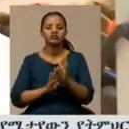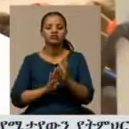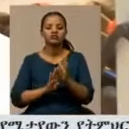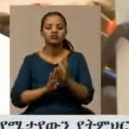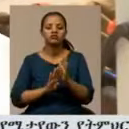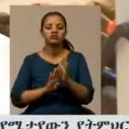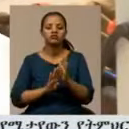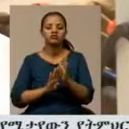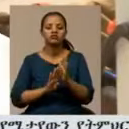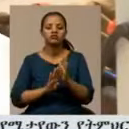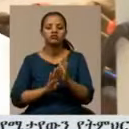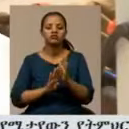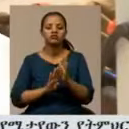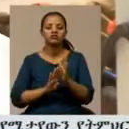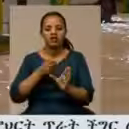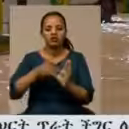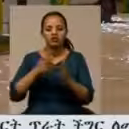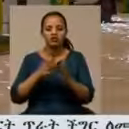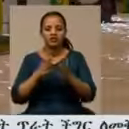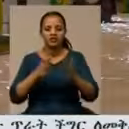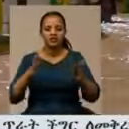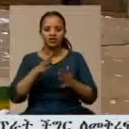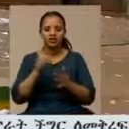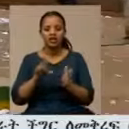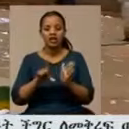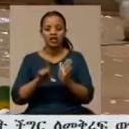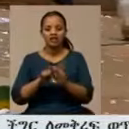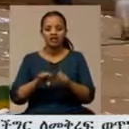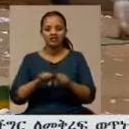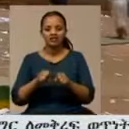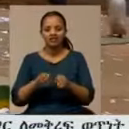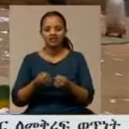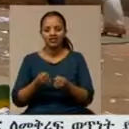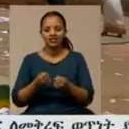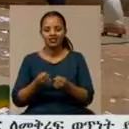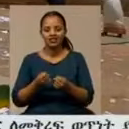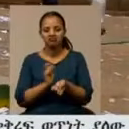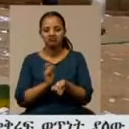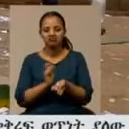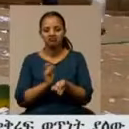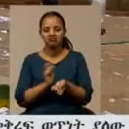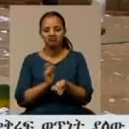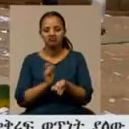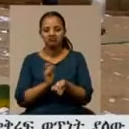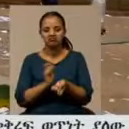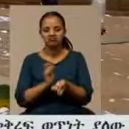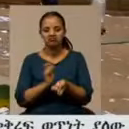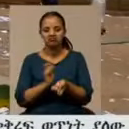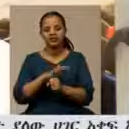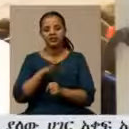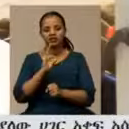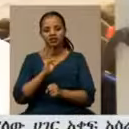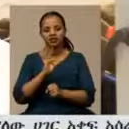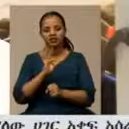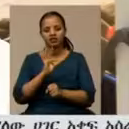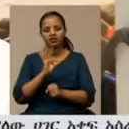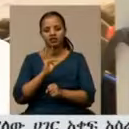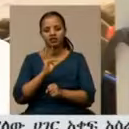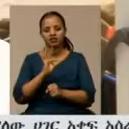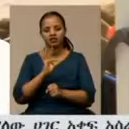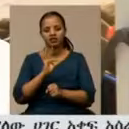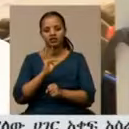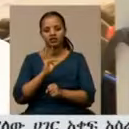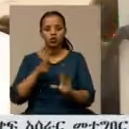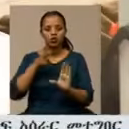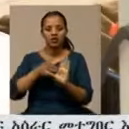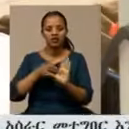መሰል አዳዲስ ማደያዎችን በማስፋፋትና ሕገወጥ የነዳጅ ዝውውርን ለመቆጣጠር በትኩረት እየተሰራ ይገኛል ብለዋል። የዛሬው